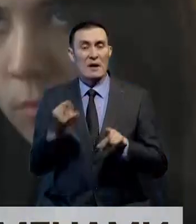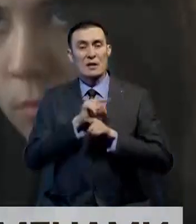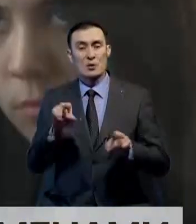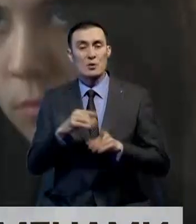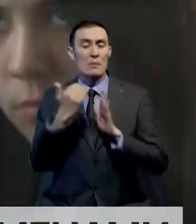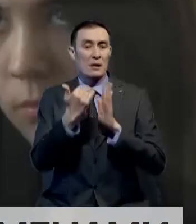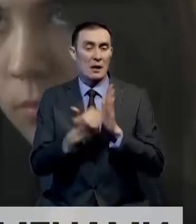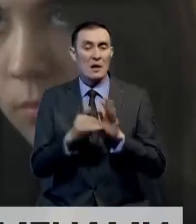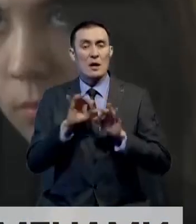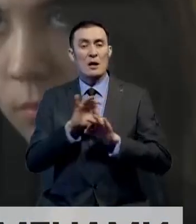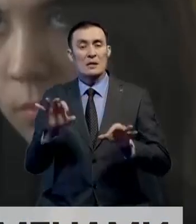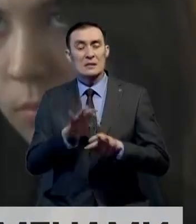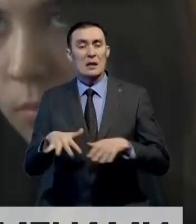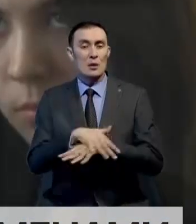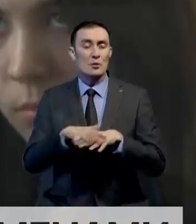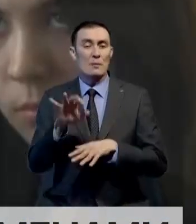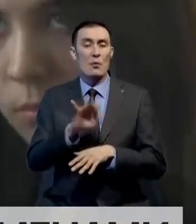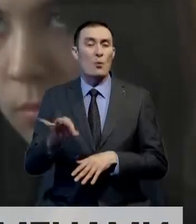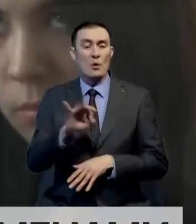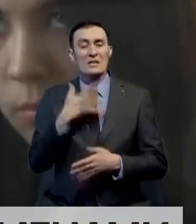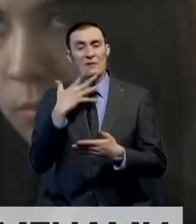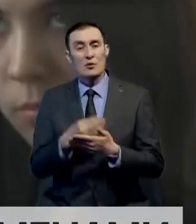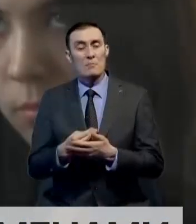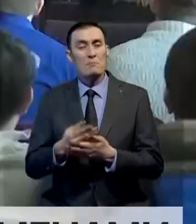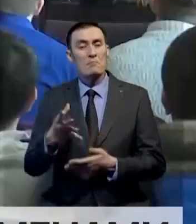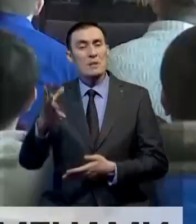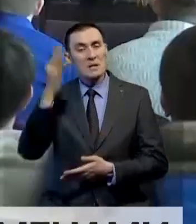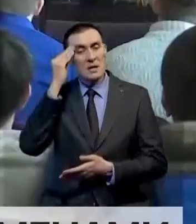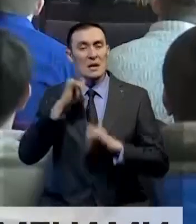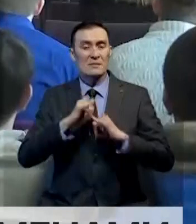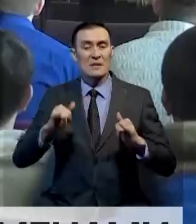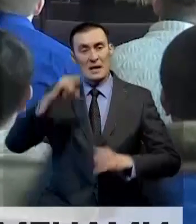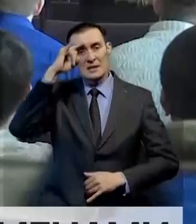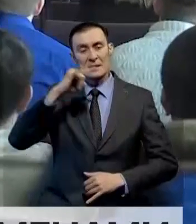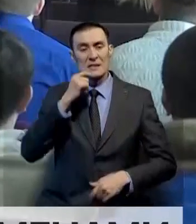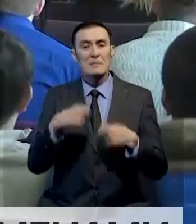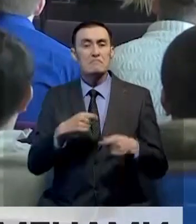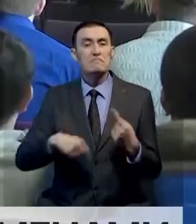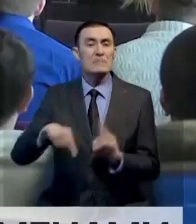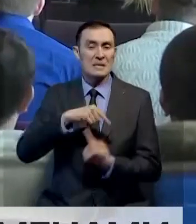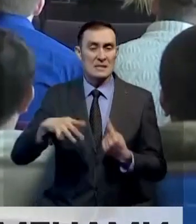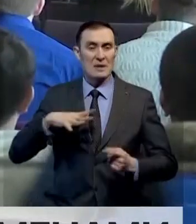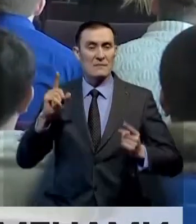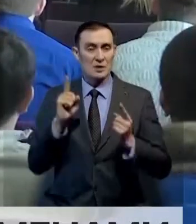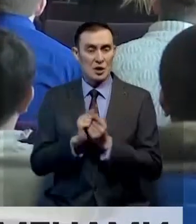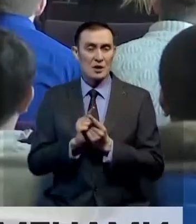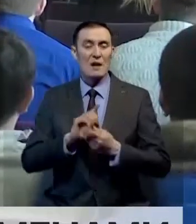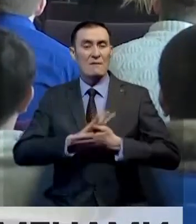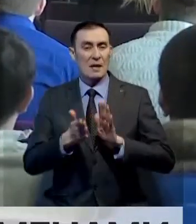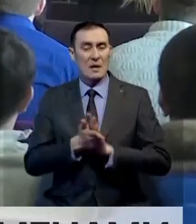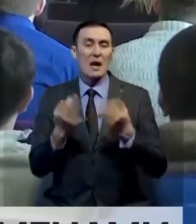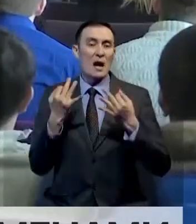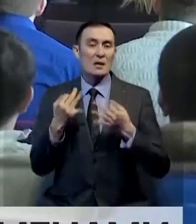агитационной программы. Рассказали избирателям партийцы о своем видении развития отечественного бизнеса. Встреча прошла в